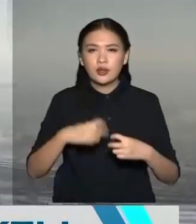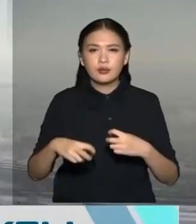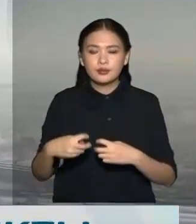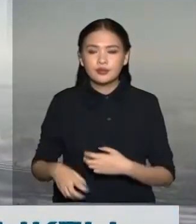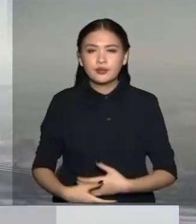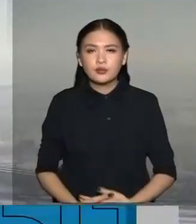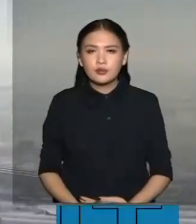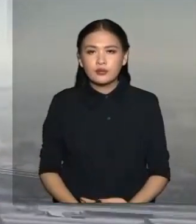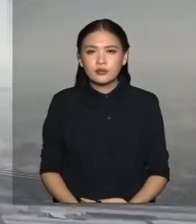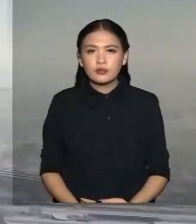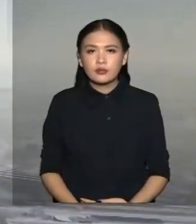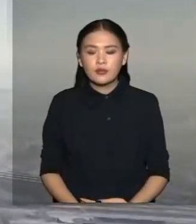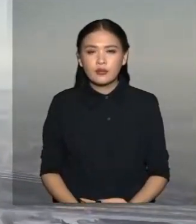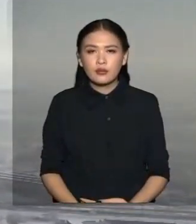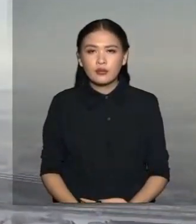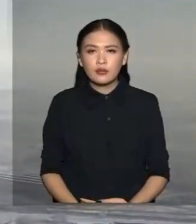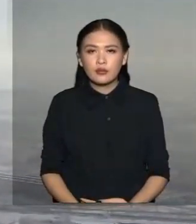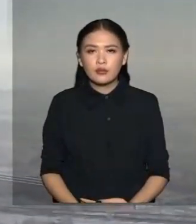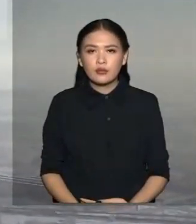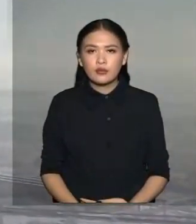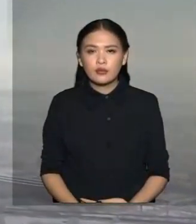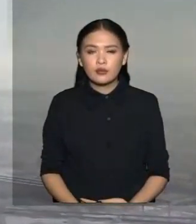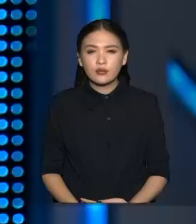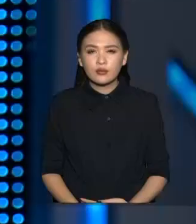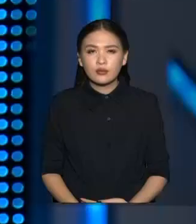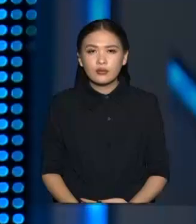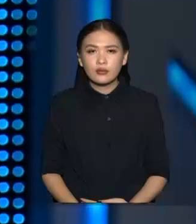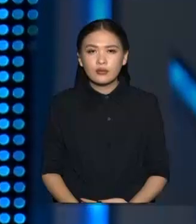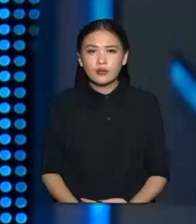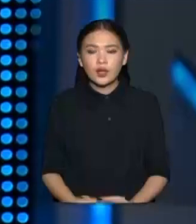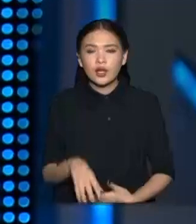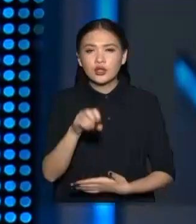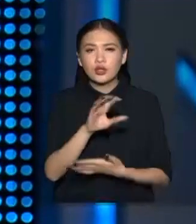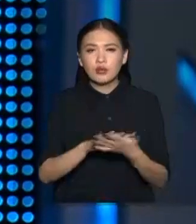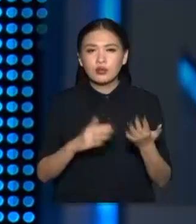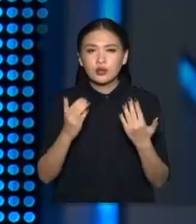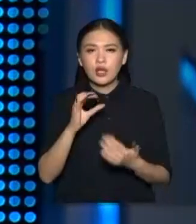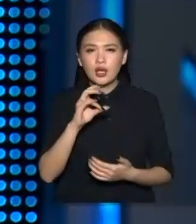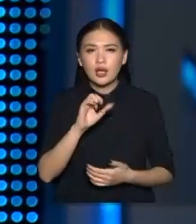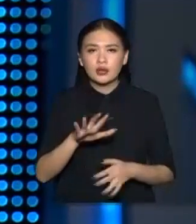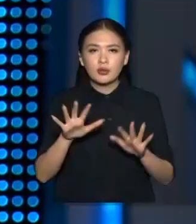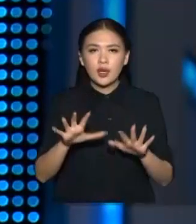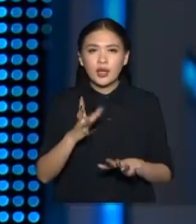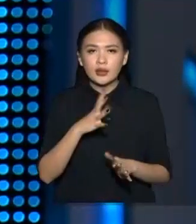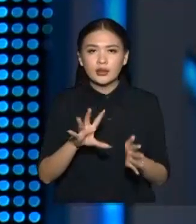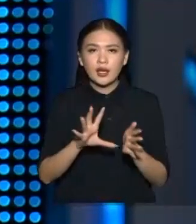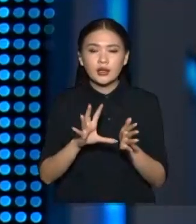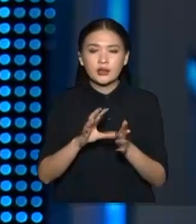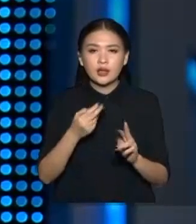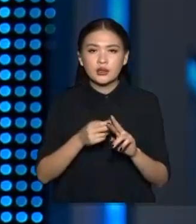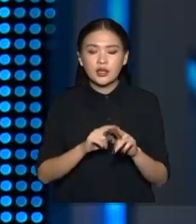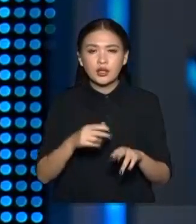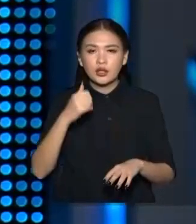Оразхан, Нұрлан Бақыт, Жібек жолы, Ұлытау облысынан. Жалғастырамыз. Бүгін Сенат төрағасы энергетикалық